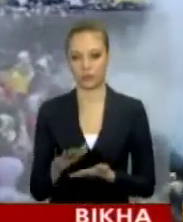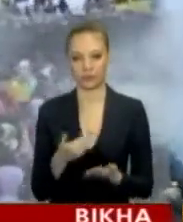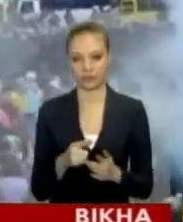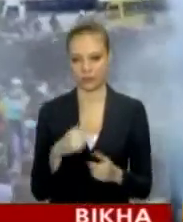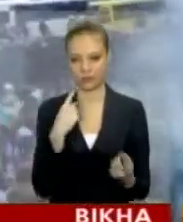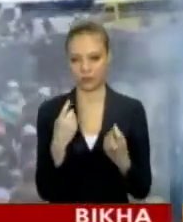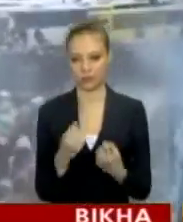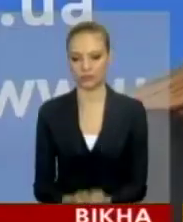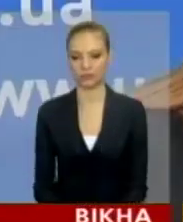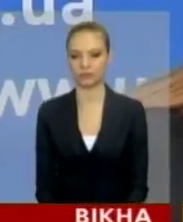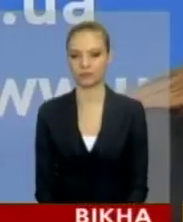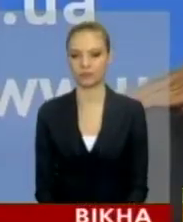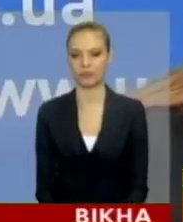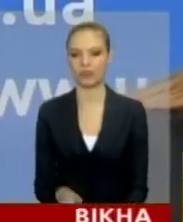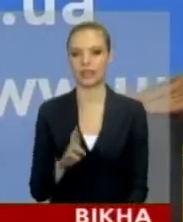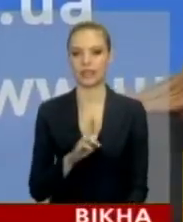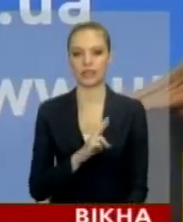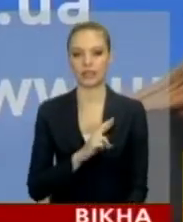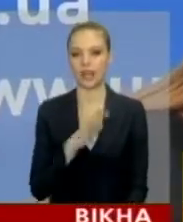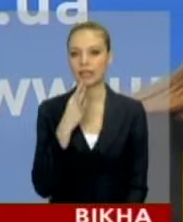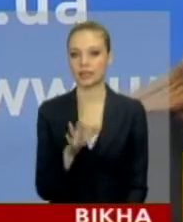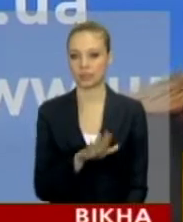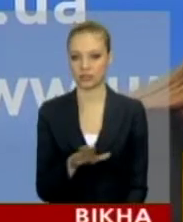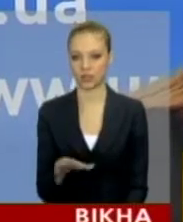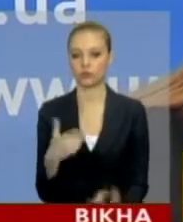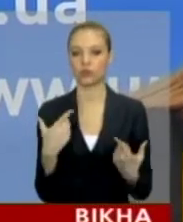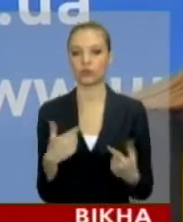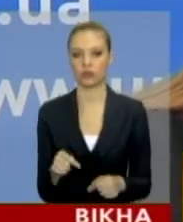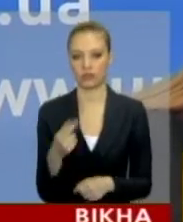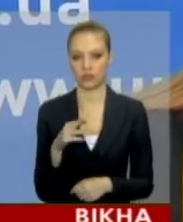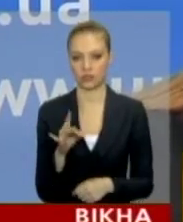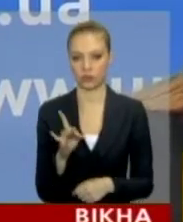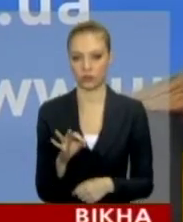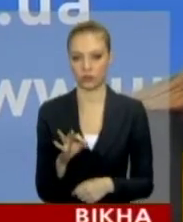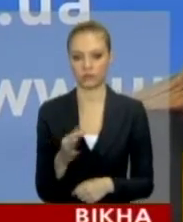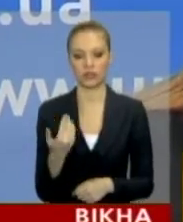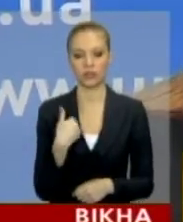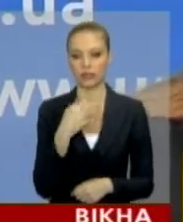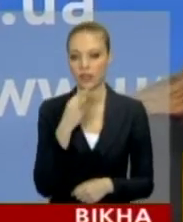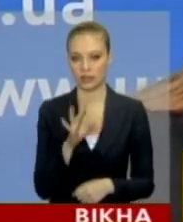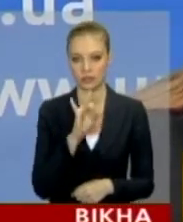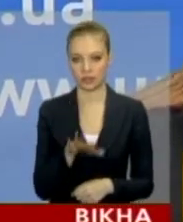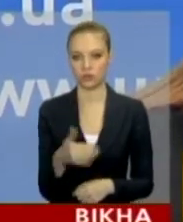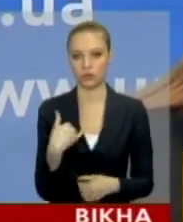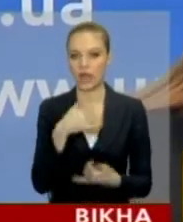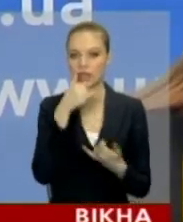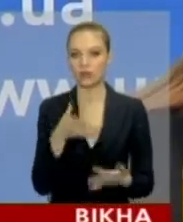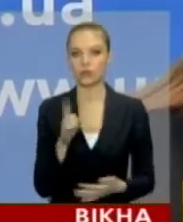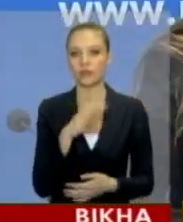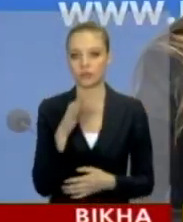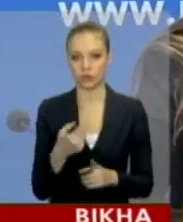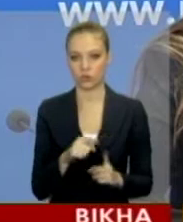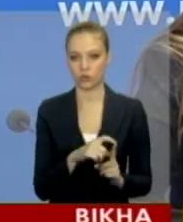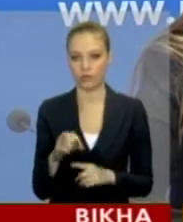інформацію. Я не скажу вам, де Дмитро. Я не скажу. Я не можу вимовити навіть цього